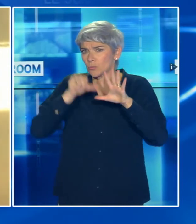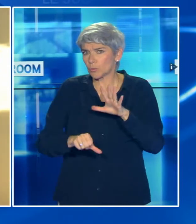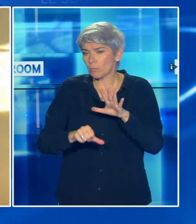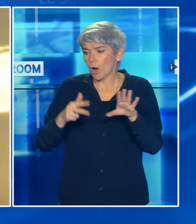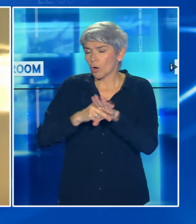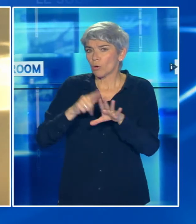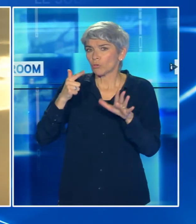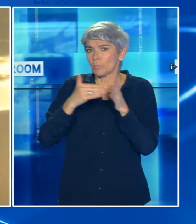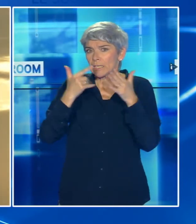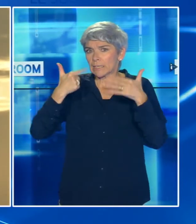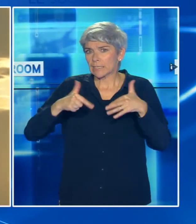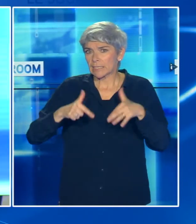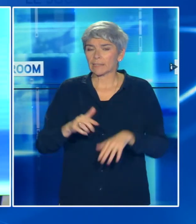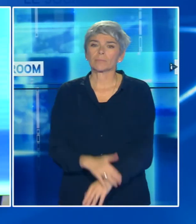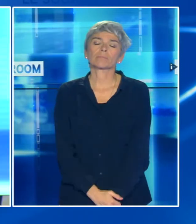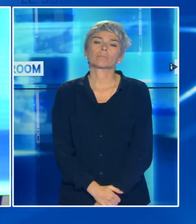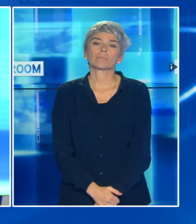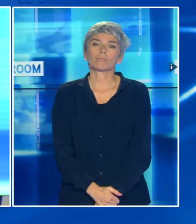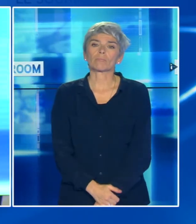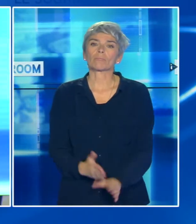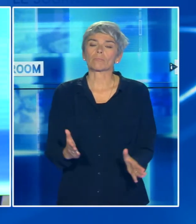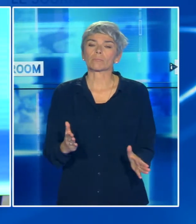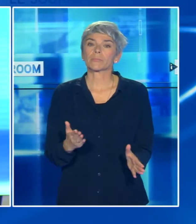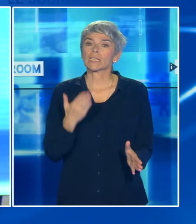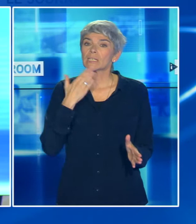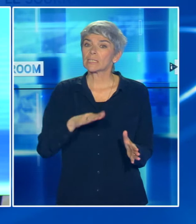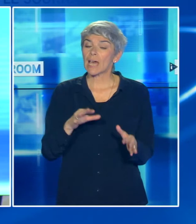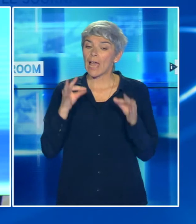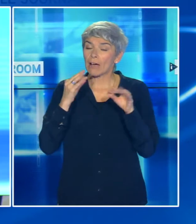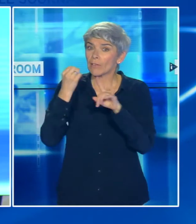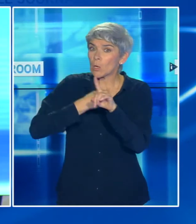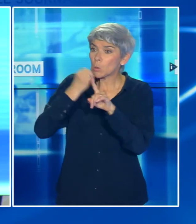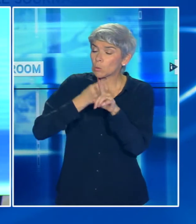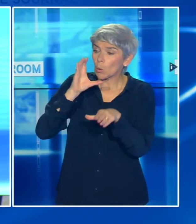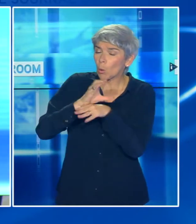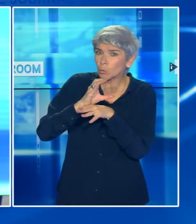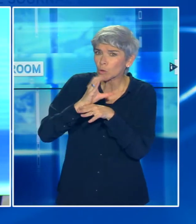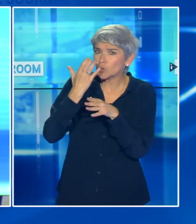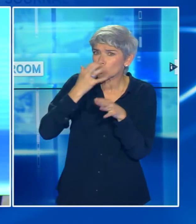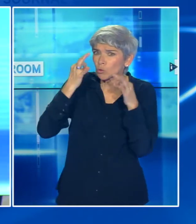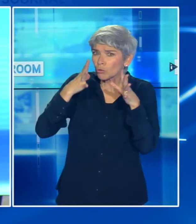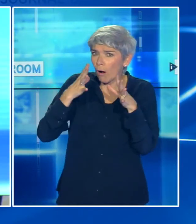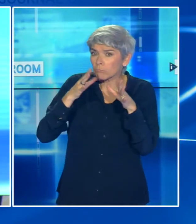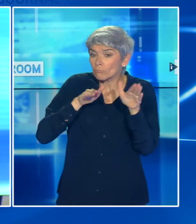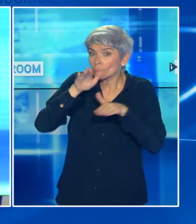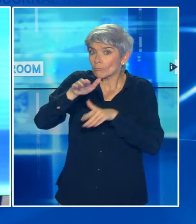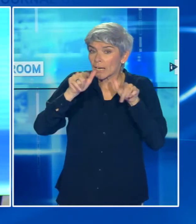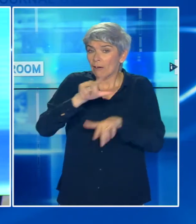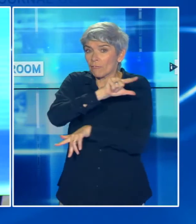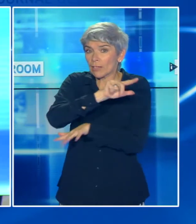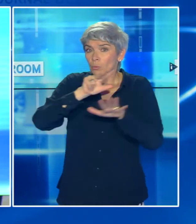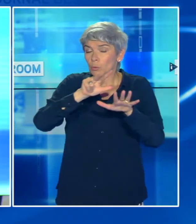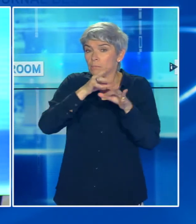de début 2017. Un pas de plus dans la lutte contre le réchauffement climatique. Les 28 pays de l'Union